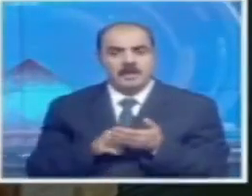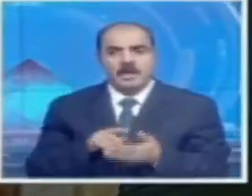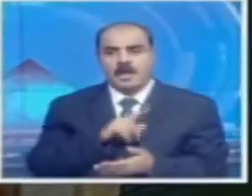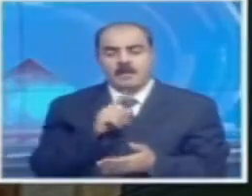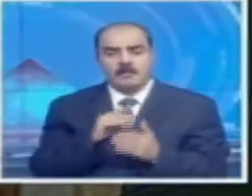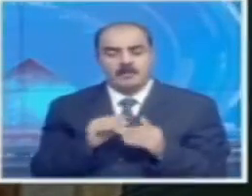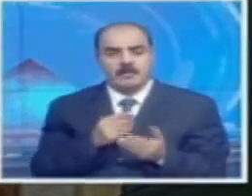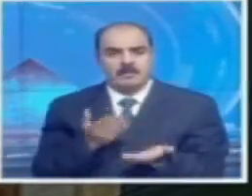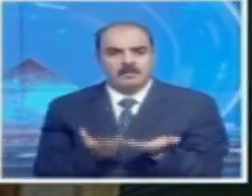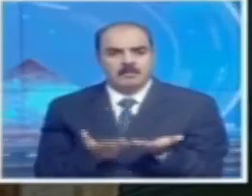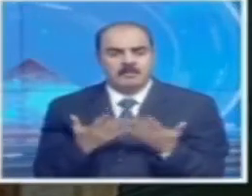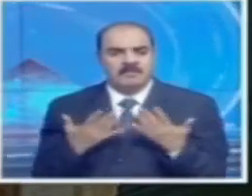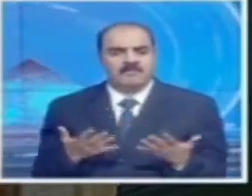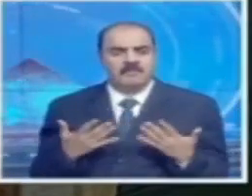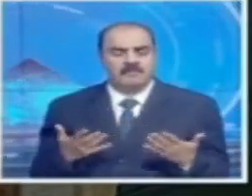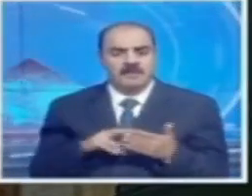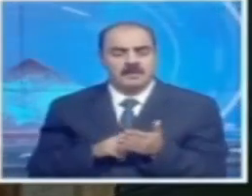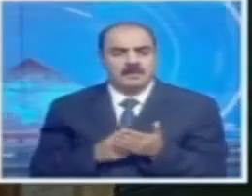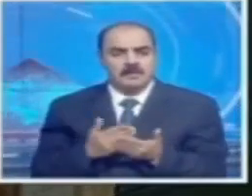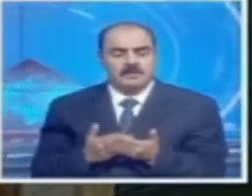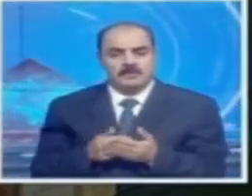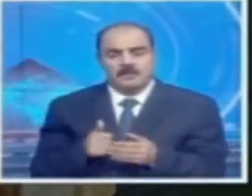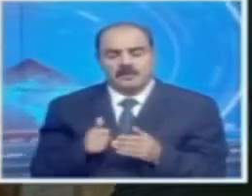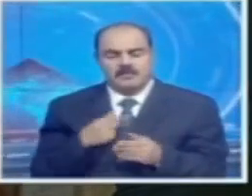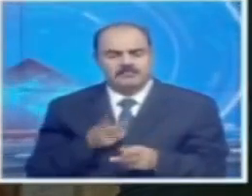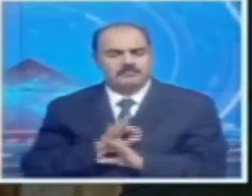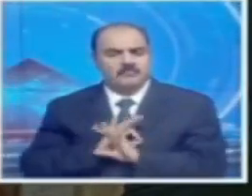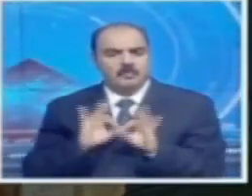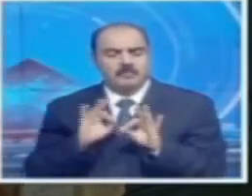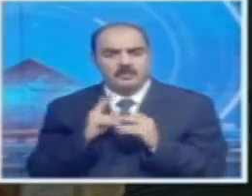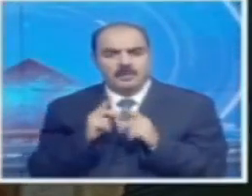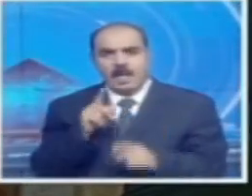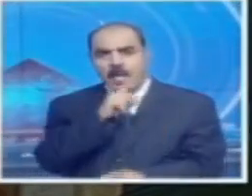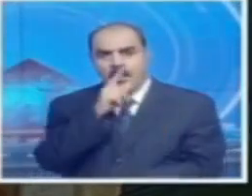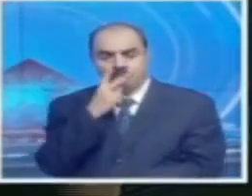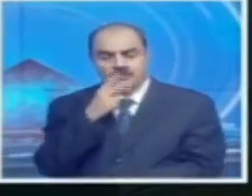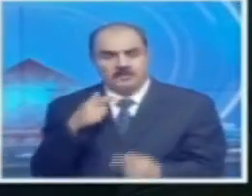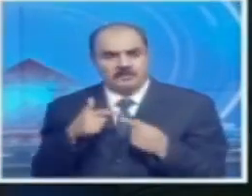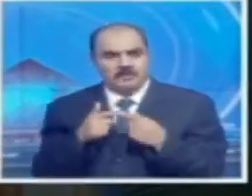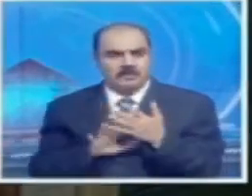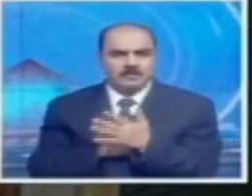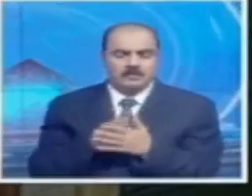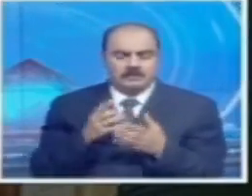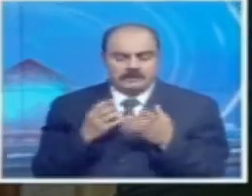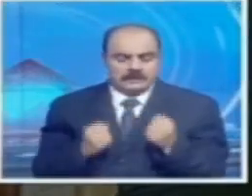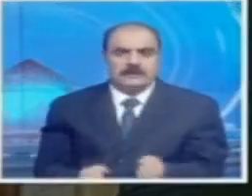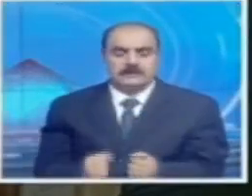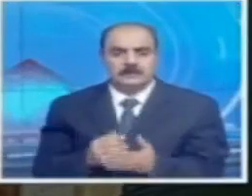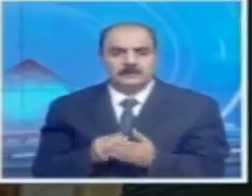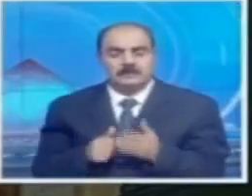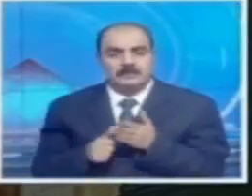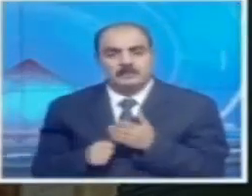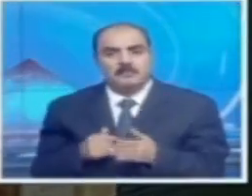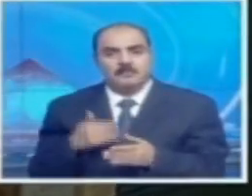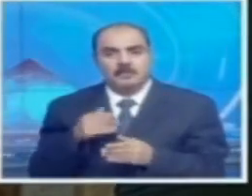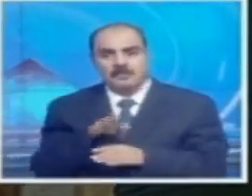للدولة وموازنات الهيئات العامة الاقتصادية تأتي في وقت يشهد فيه العالم أزمات اقتصادية متتالية، الأمر الذي حدا